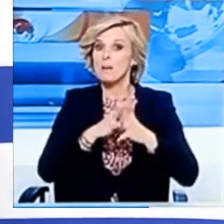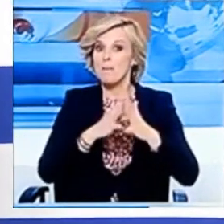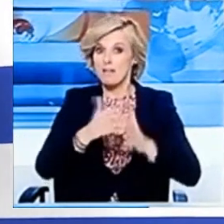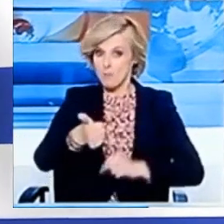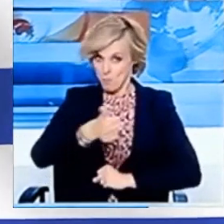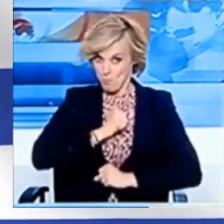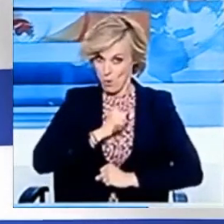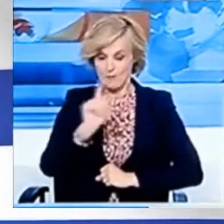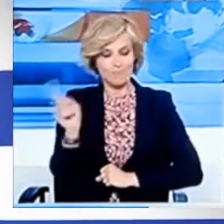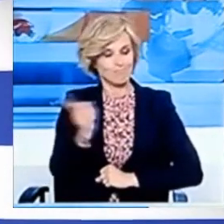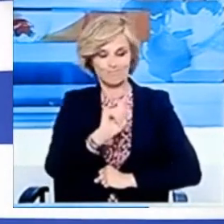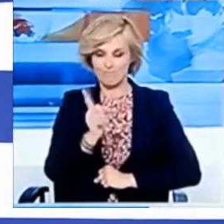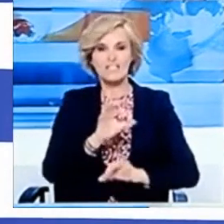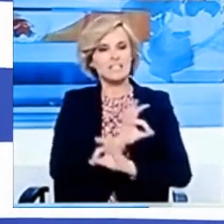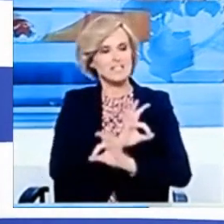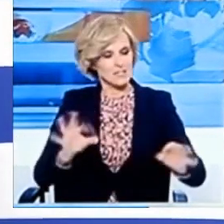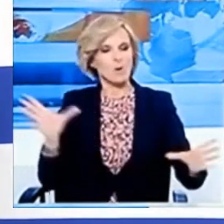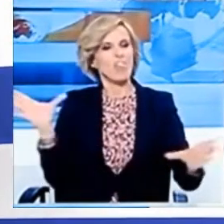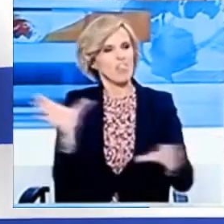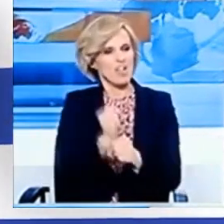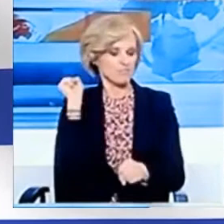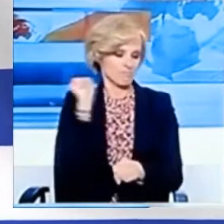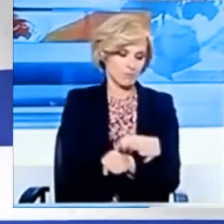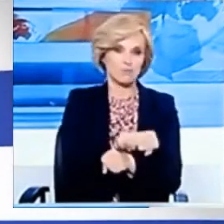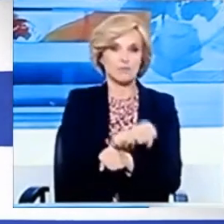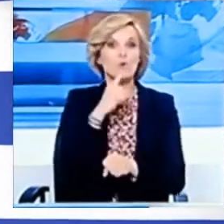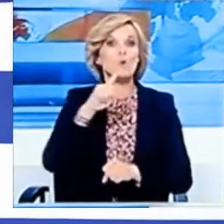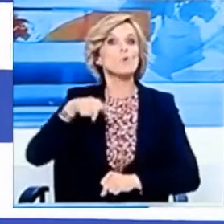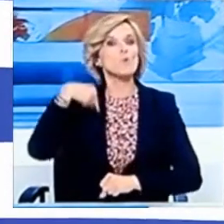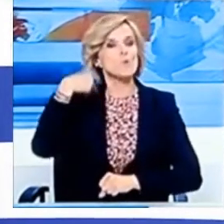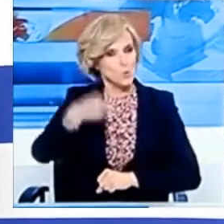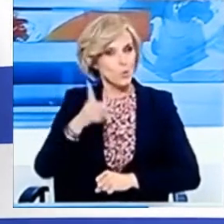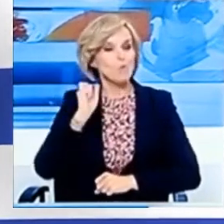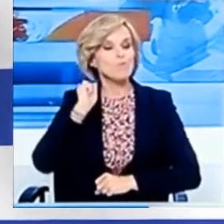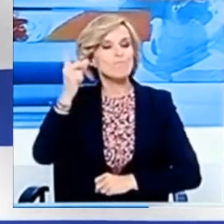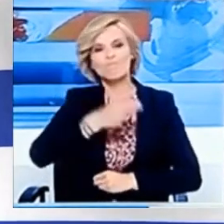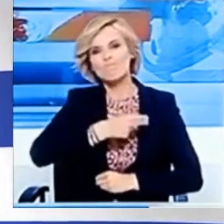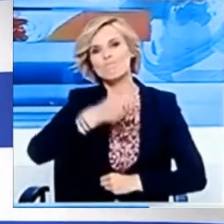μόνοι. Είμαι σίγουρη ότι θα νικήσουμε και ότι του χρόνου θα γιορτάσουμε με